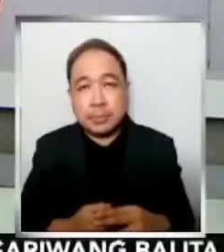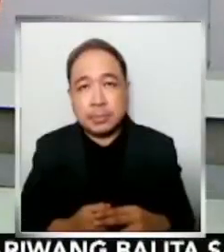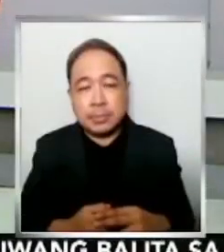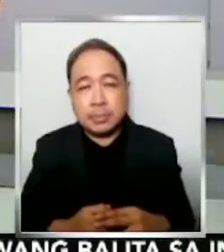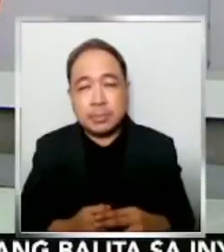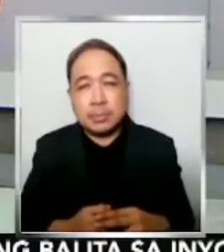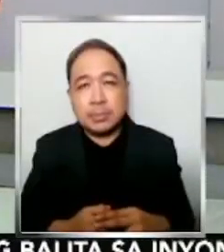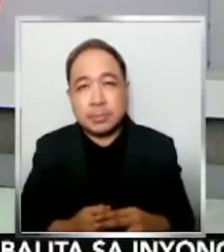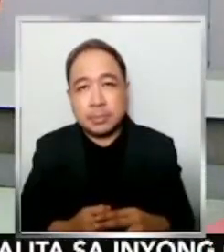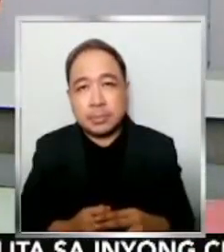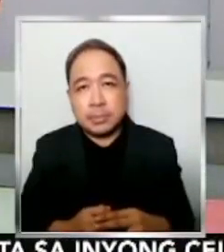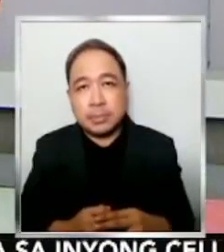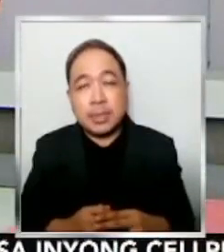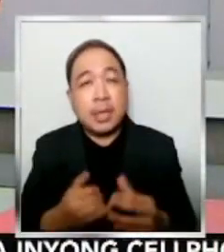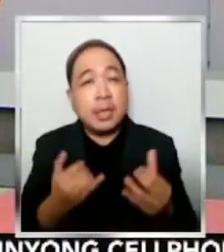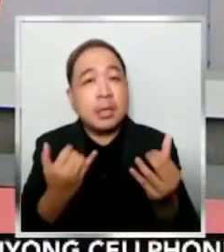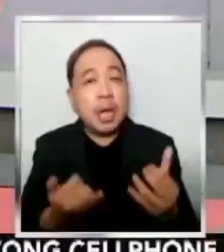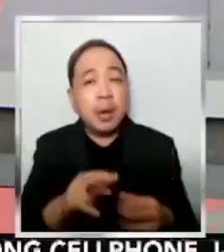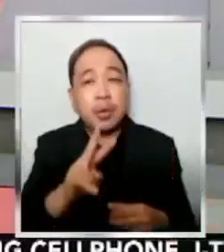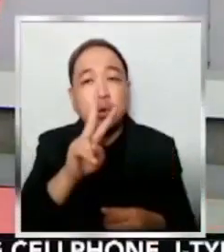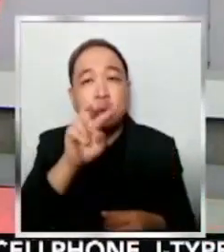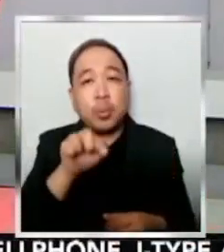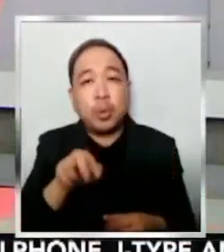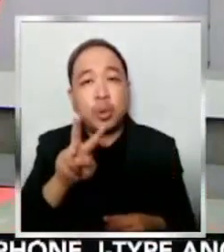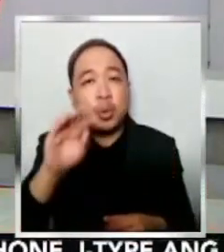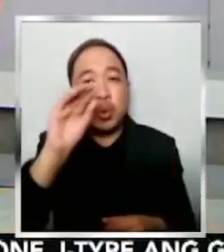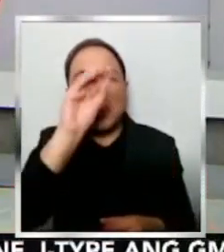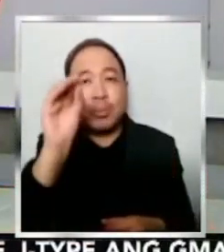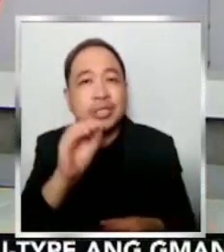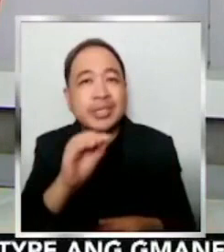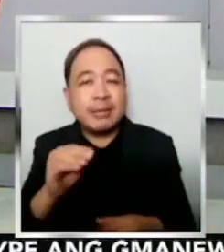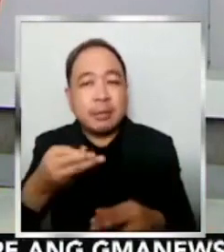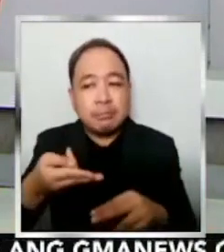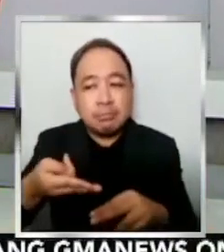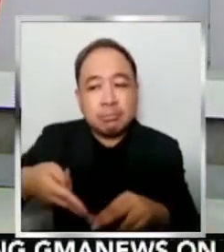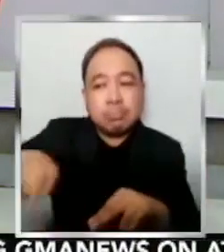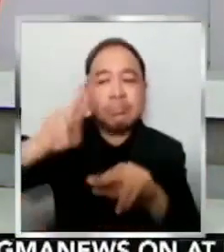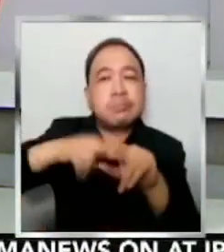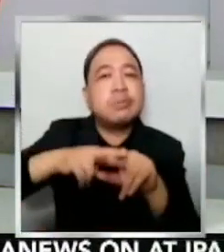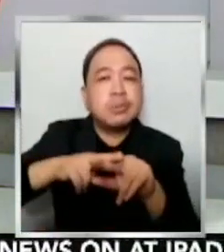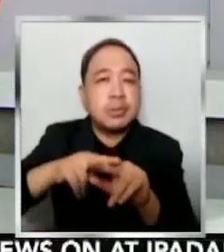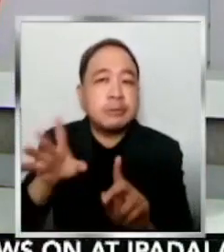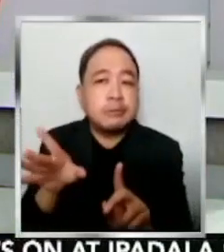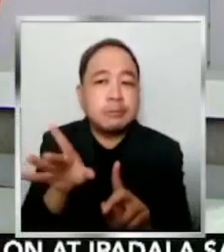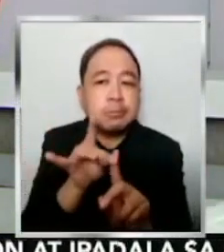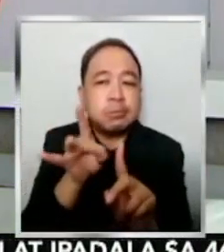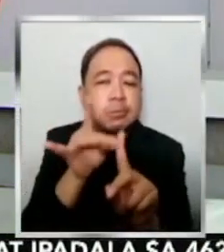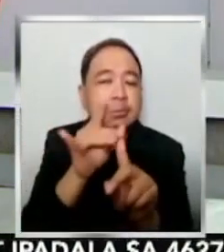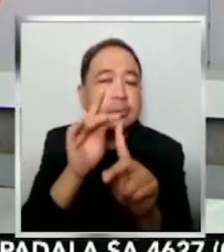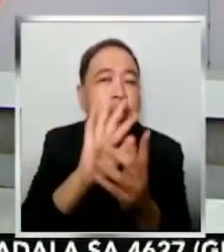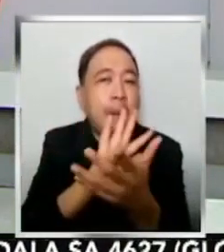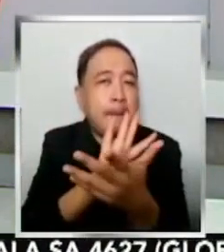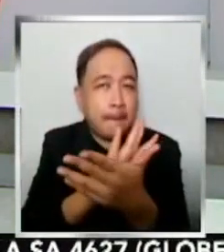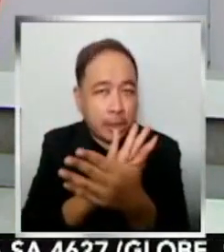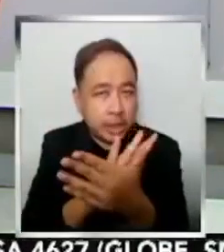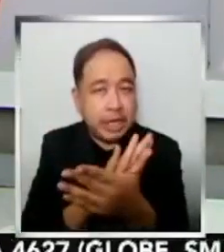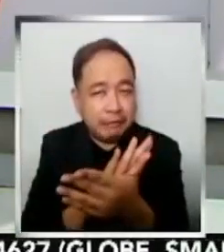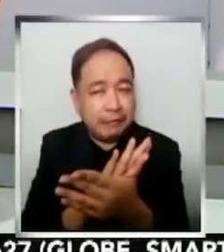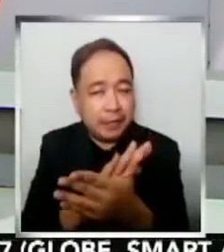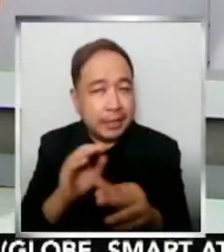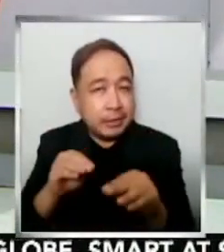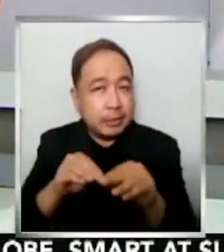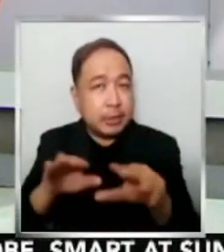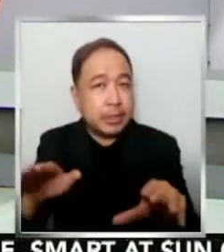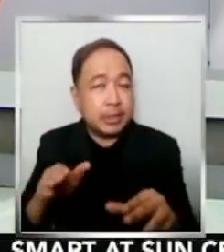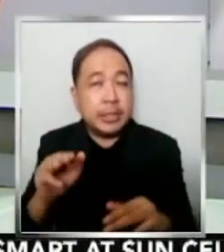Tumaas sa 2.2% ang positivity rate o bilang ng mga nagpopositibo sa COVID-19 sa Metro